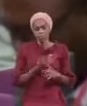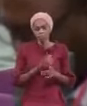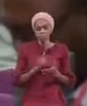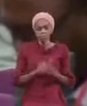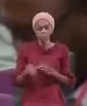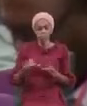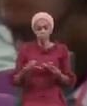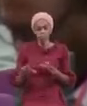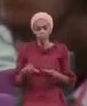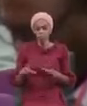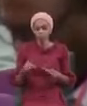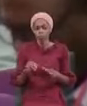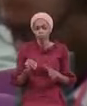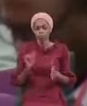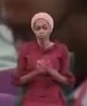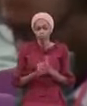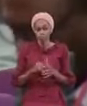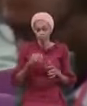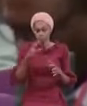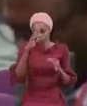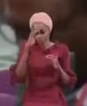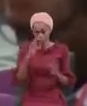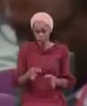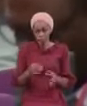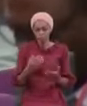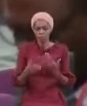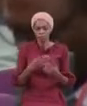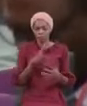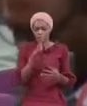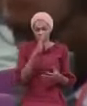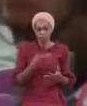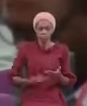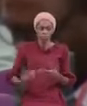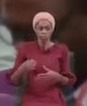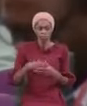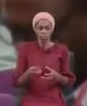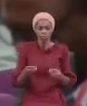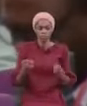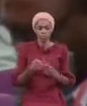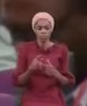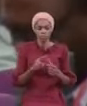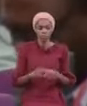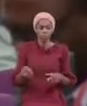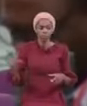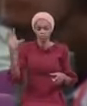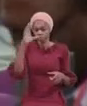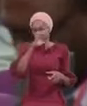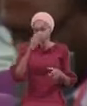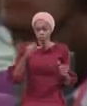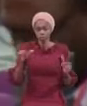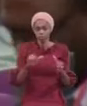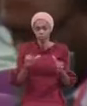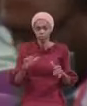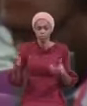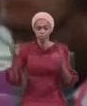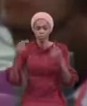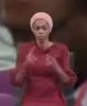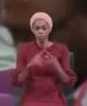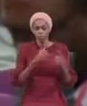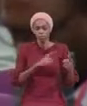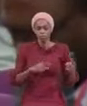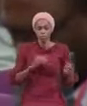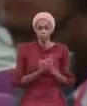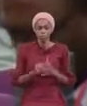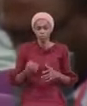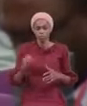parmi les enfants d'Israël et pour ranger en sé jour au milieu d'eux il y aura pour vous une même